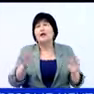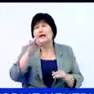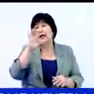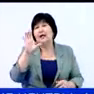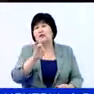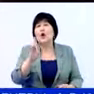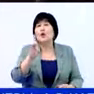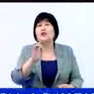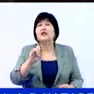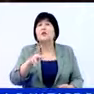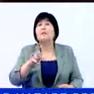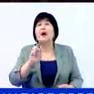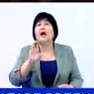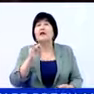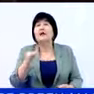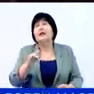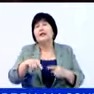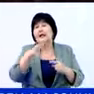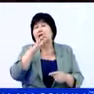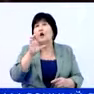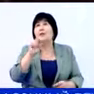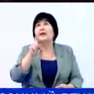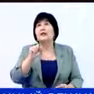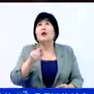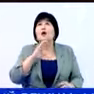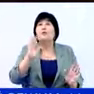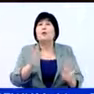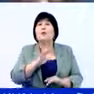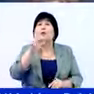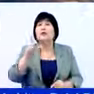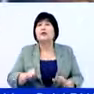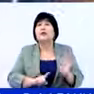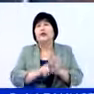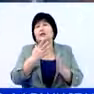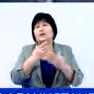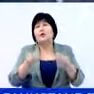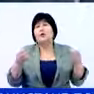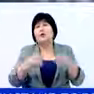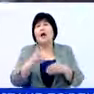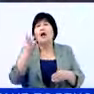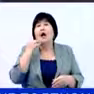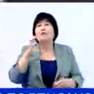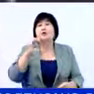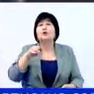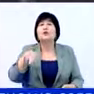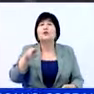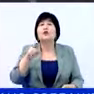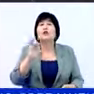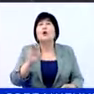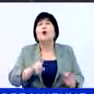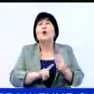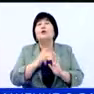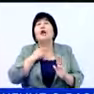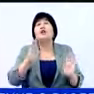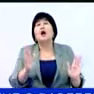ССР Розы Рымбаевой. Через несколько лет Батырхан вместе с музыкантами создают свою группу «Алмата Студио». Он начинает